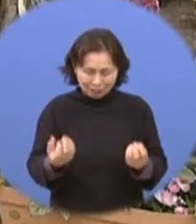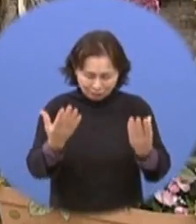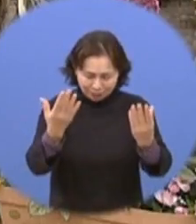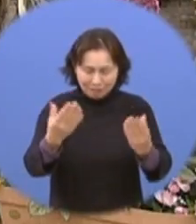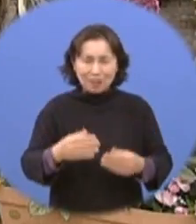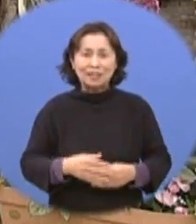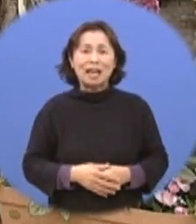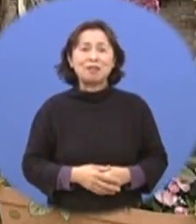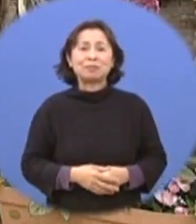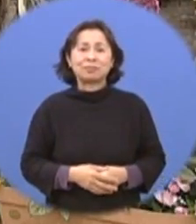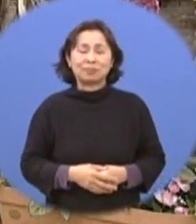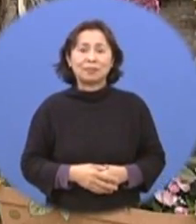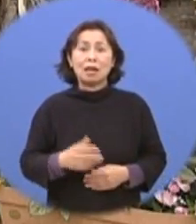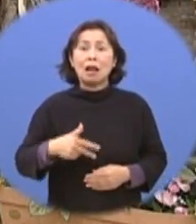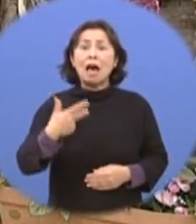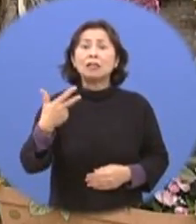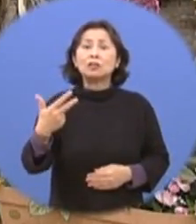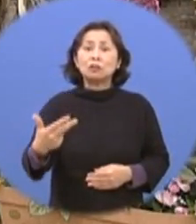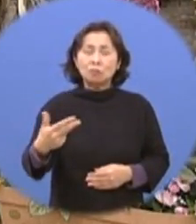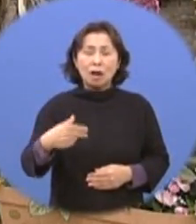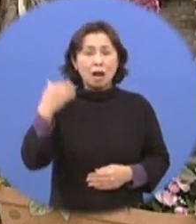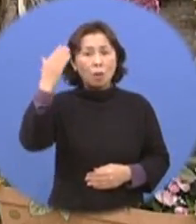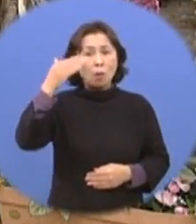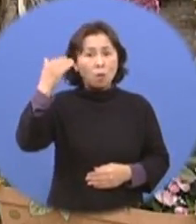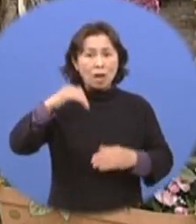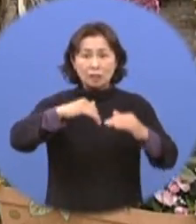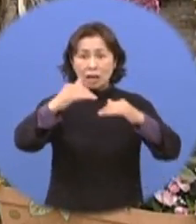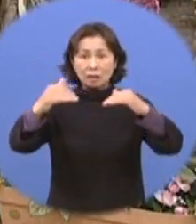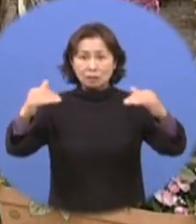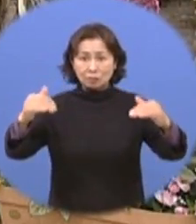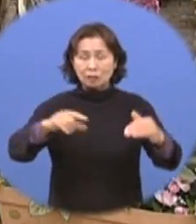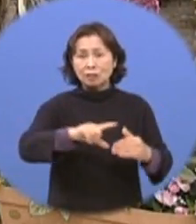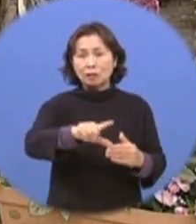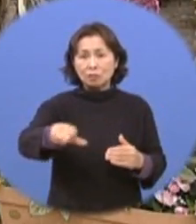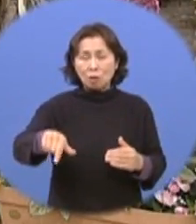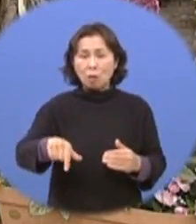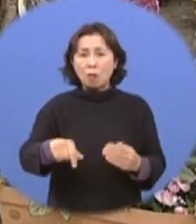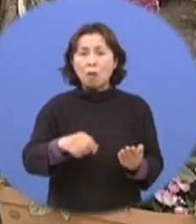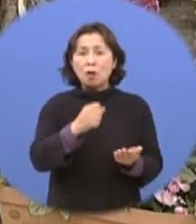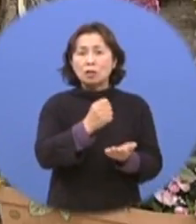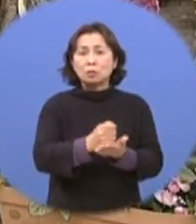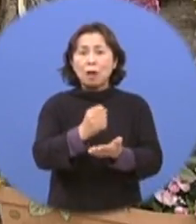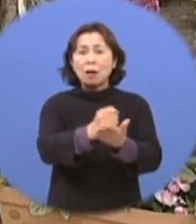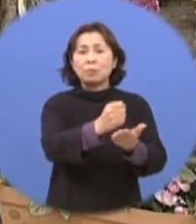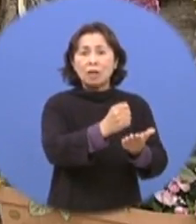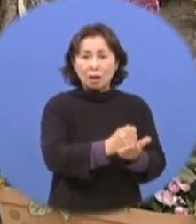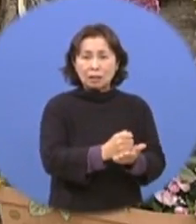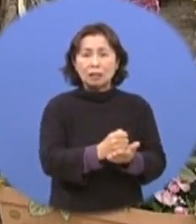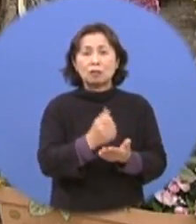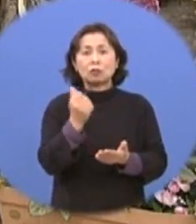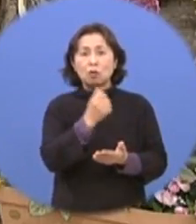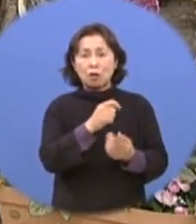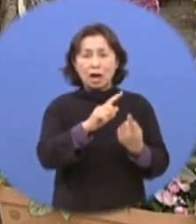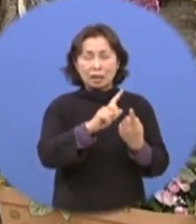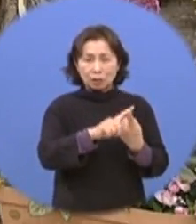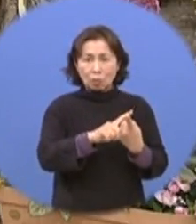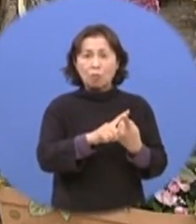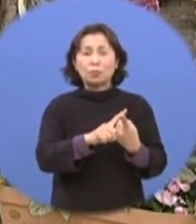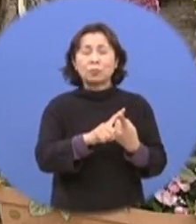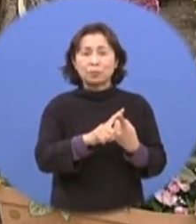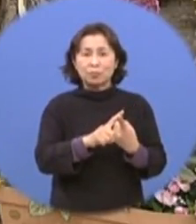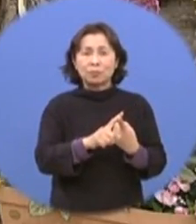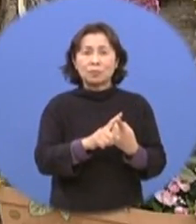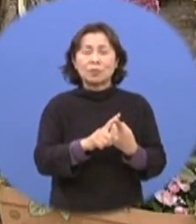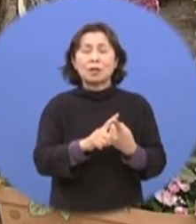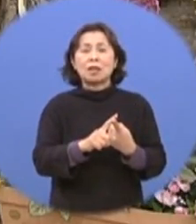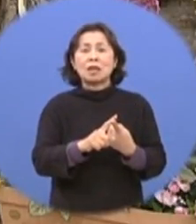紀の国21来週は高野山毒地域を巡るモバイルスタンプラリーを紹介するほか住民主体の